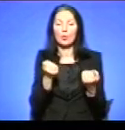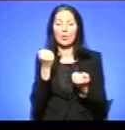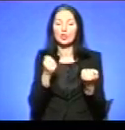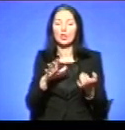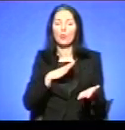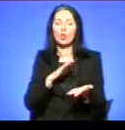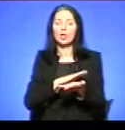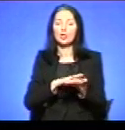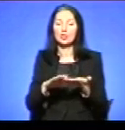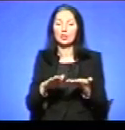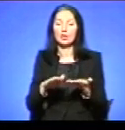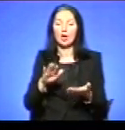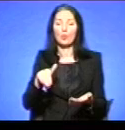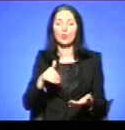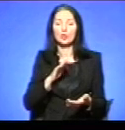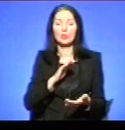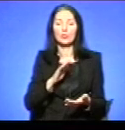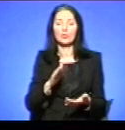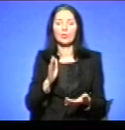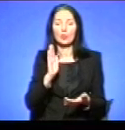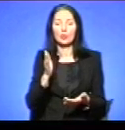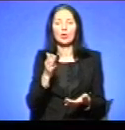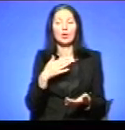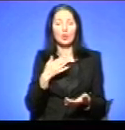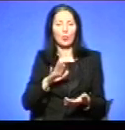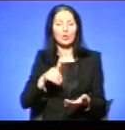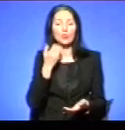чиста. Потім в будущому, якщо її буду продавати,